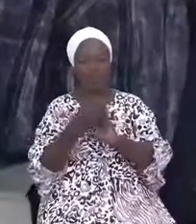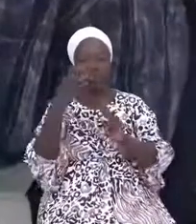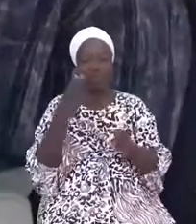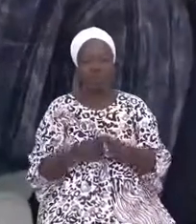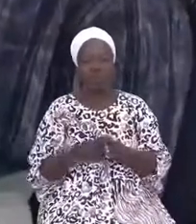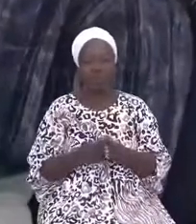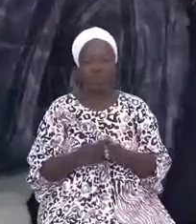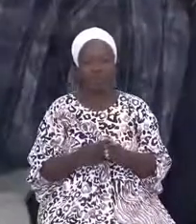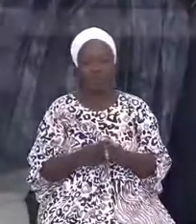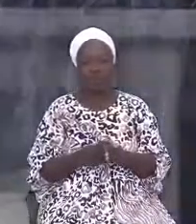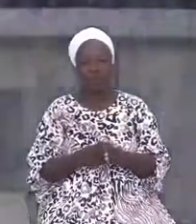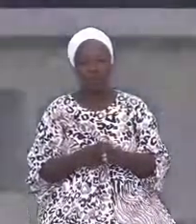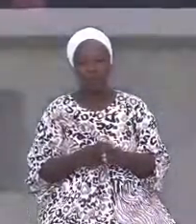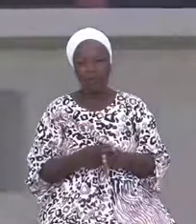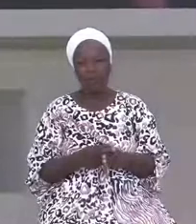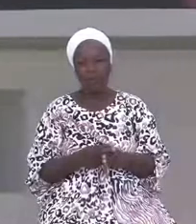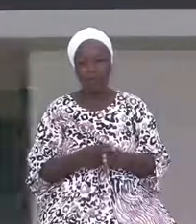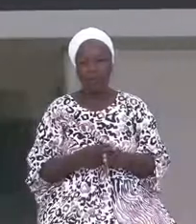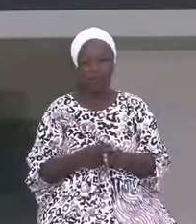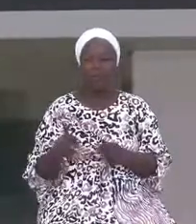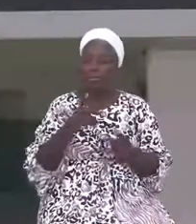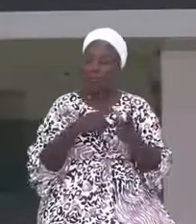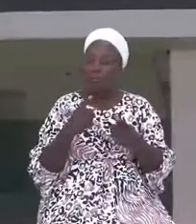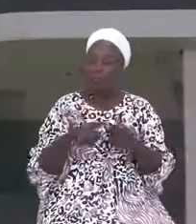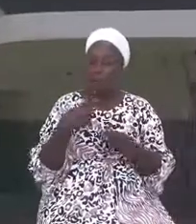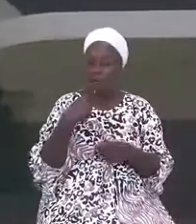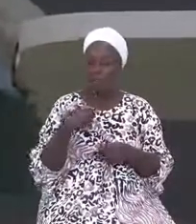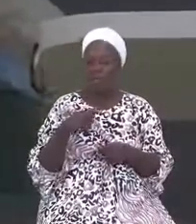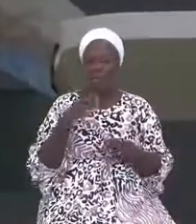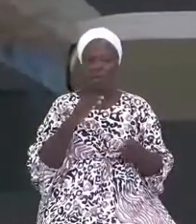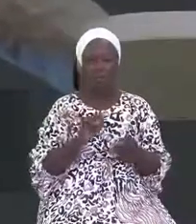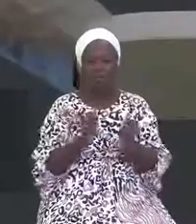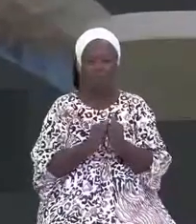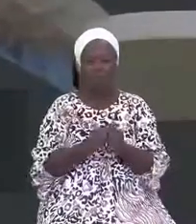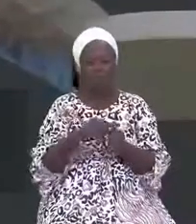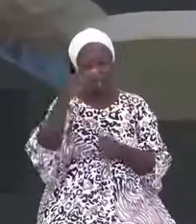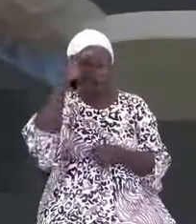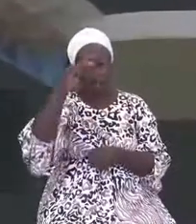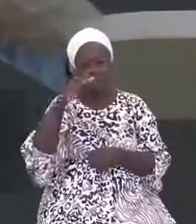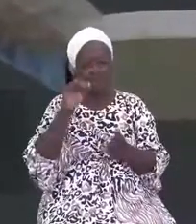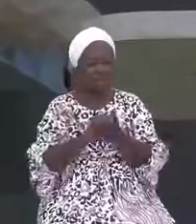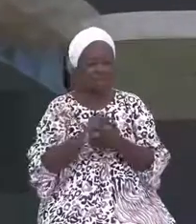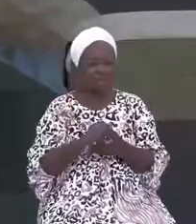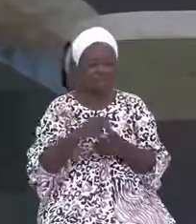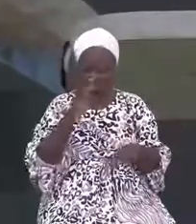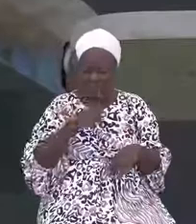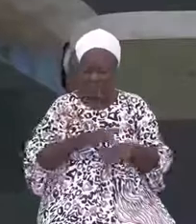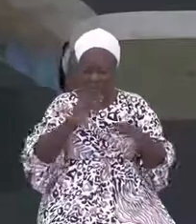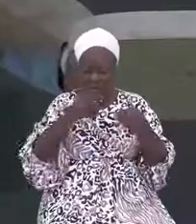Les êtres humains sans aide ne peuvent pas le faire, mais car aux hommes sans aide, sans